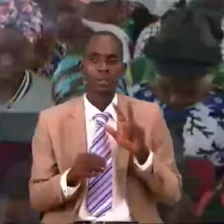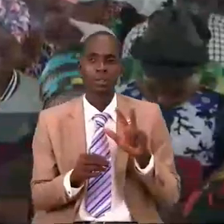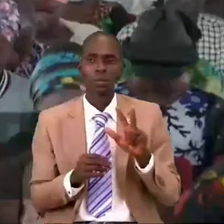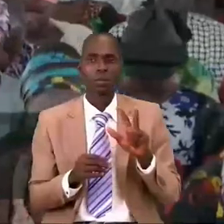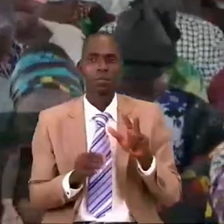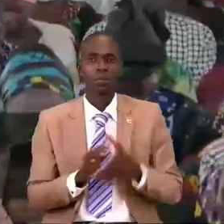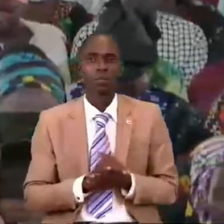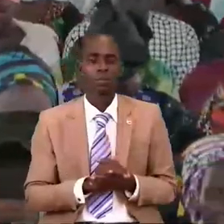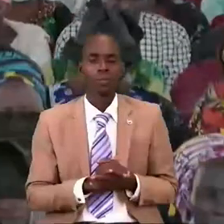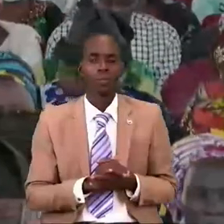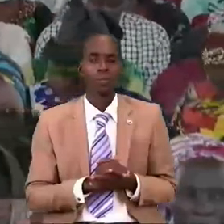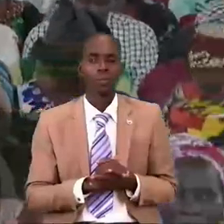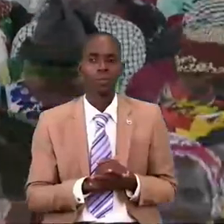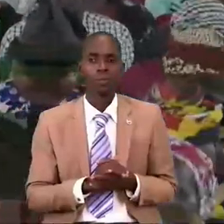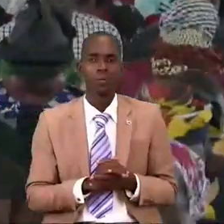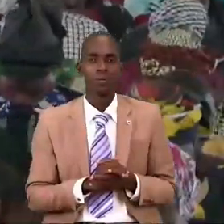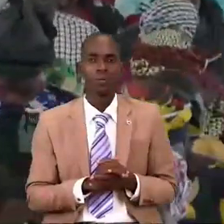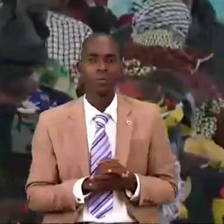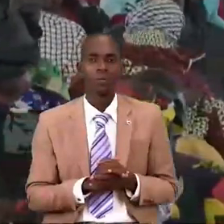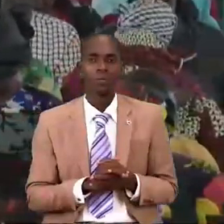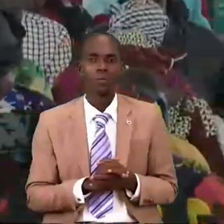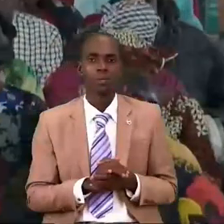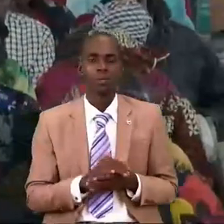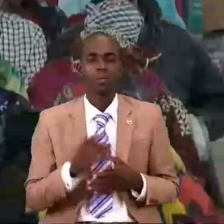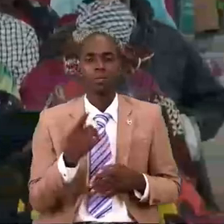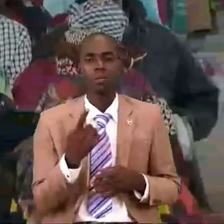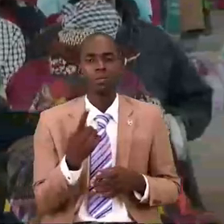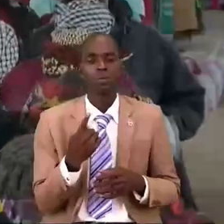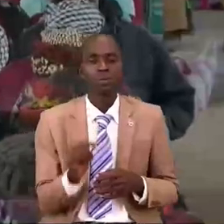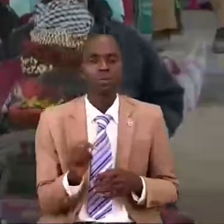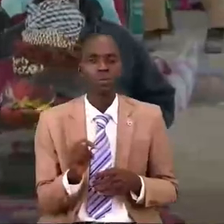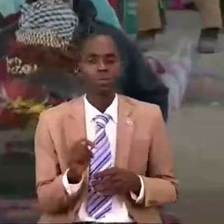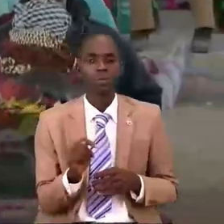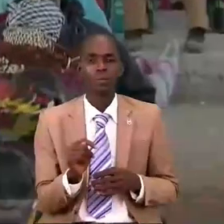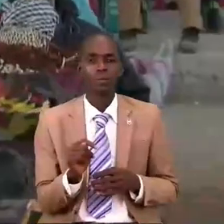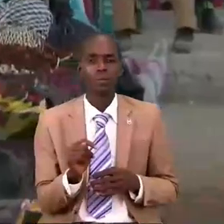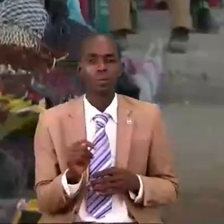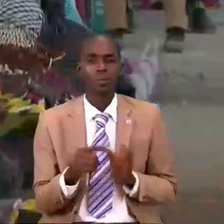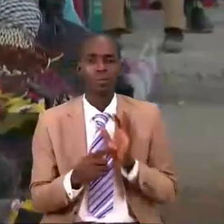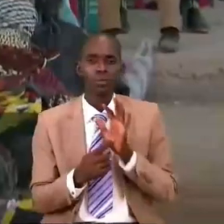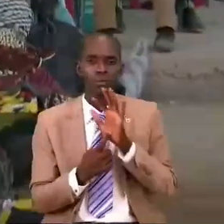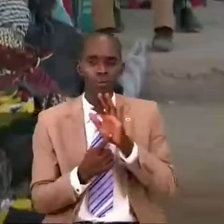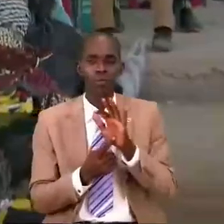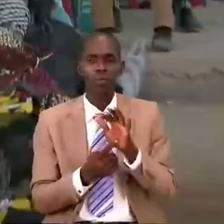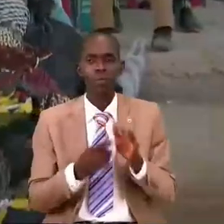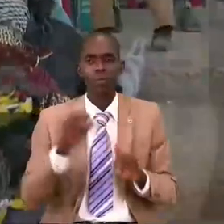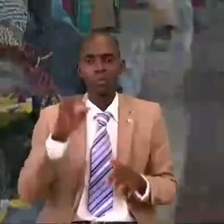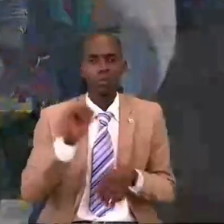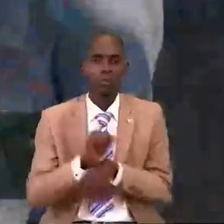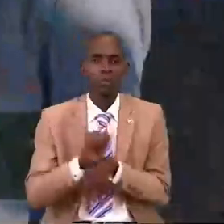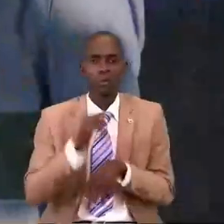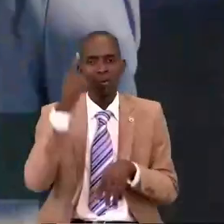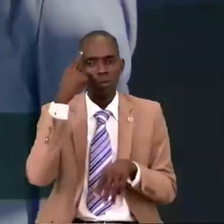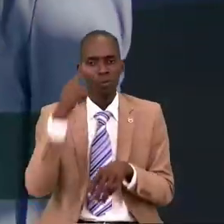Les objectifs indiqués pour la méditation instructive. Les objectifs